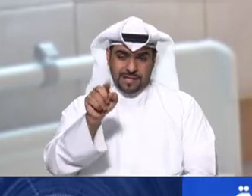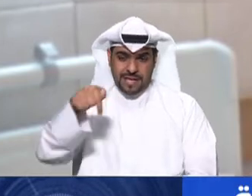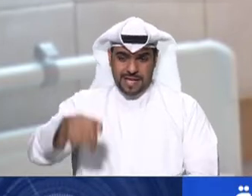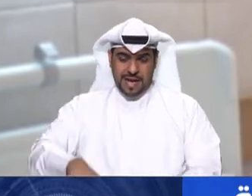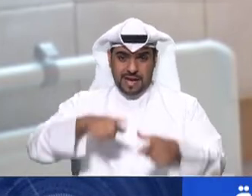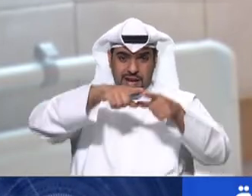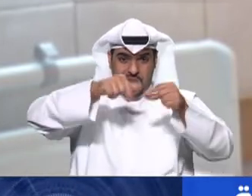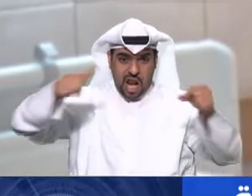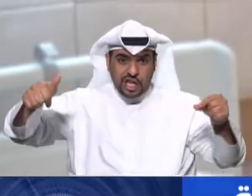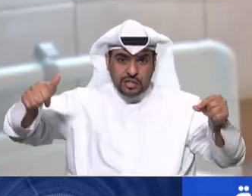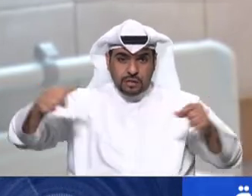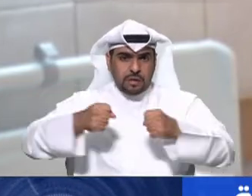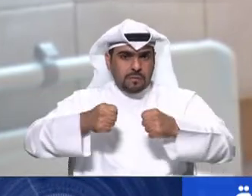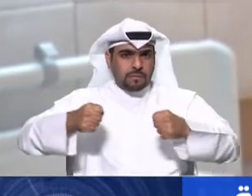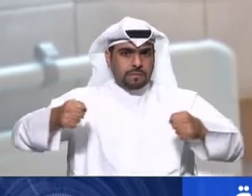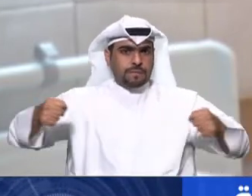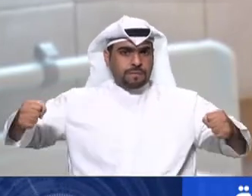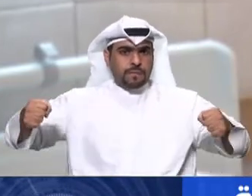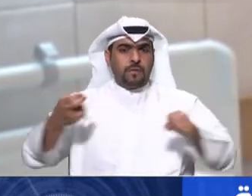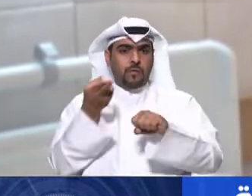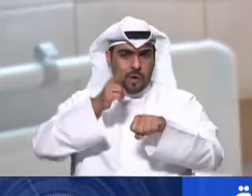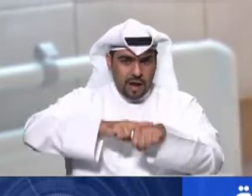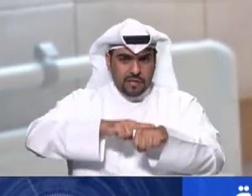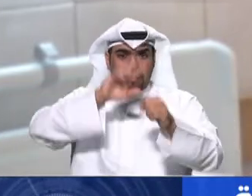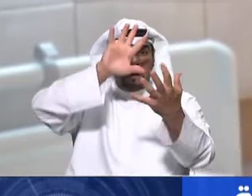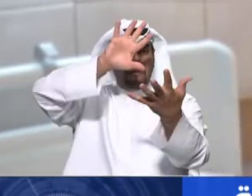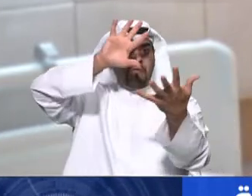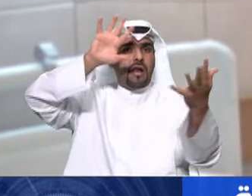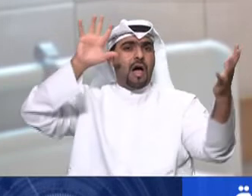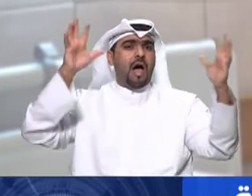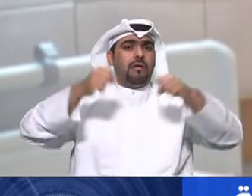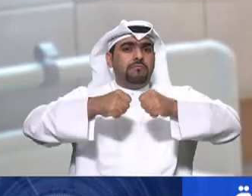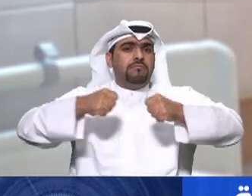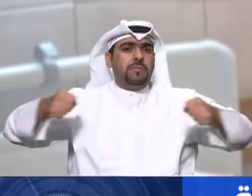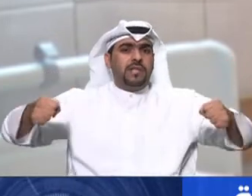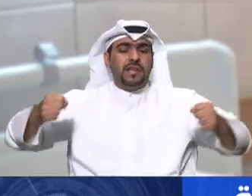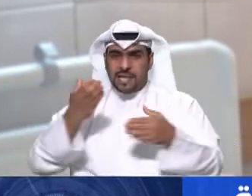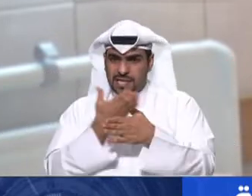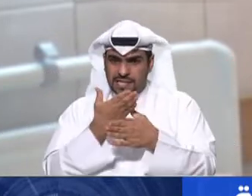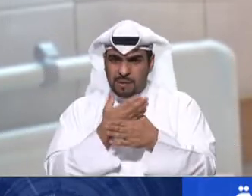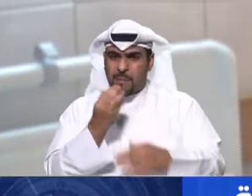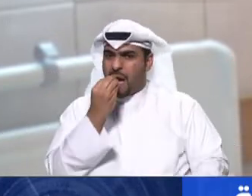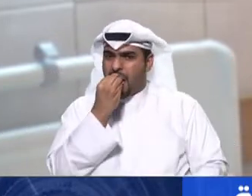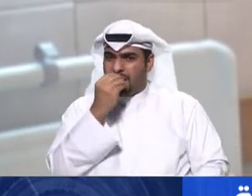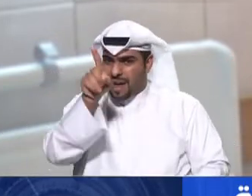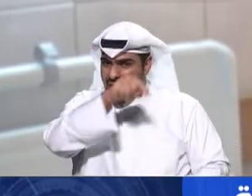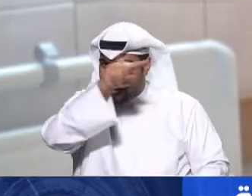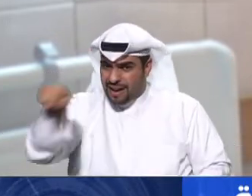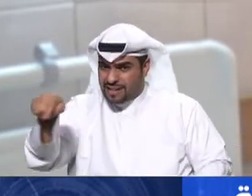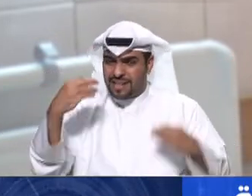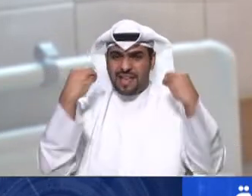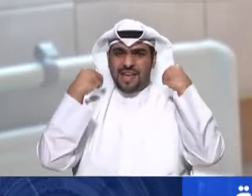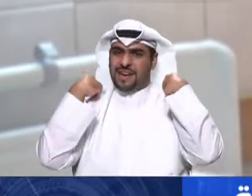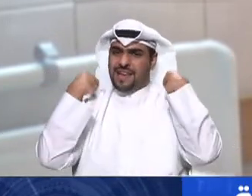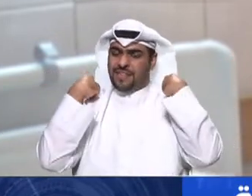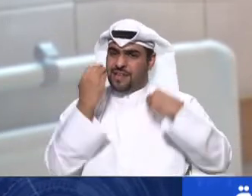الخليجي بشكل عام وفي العالم كله بشكل عام أيضا سبب العادات الغذائية السيئة، الممارسات الخاطئة،